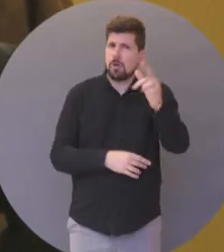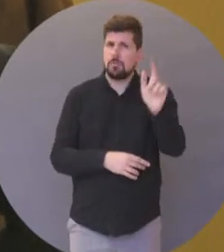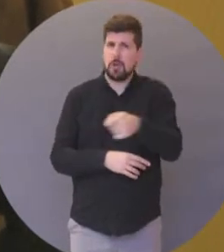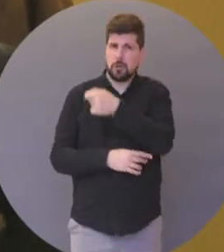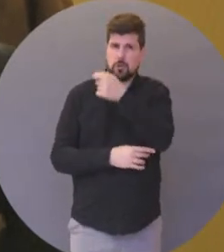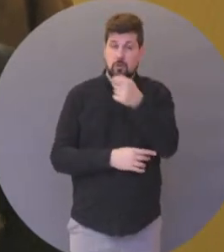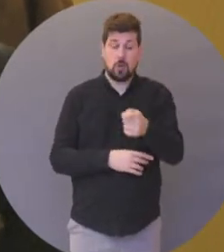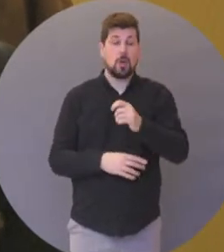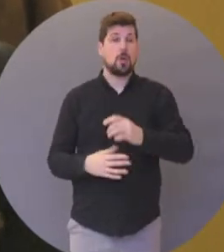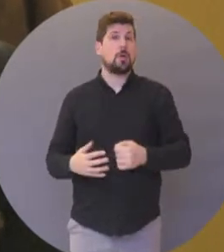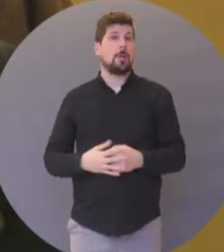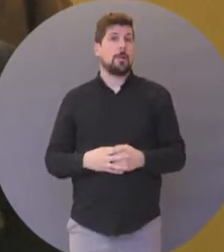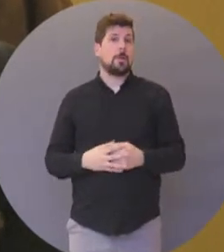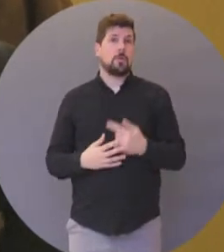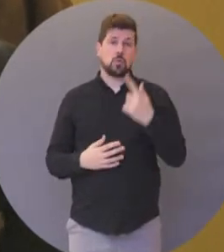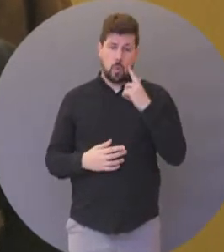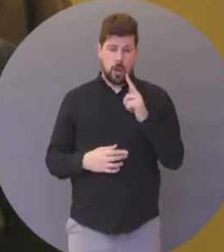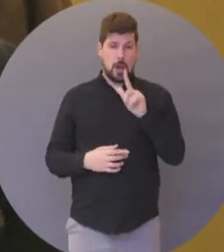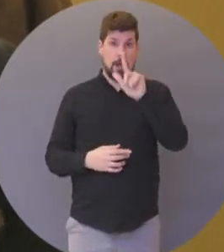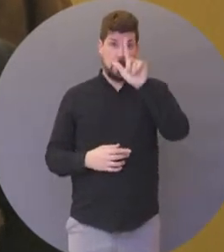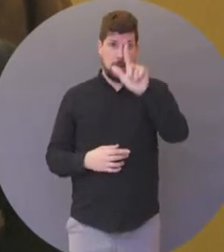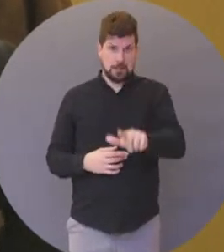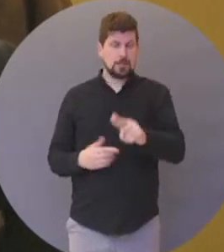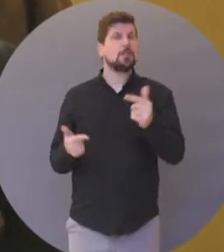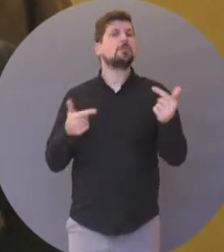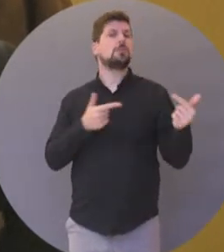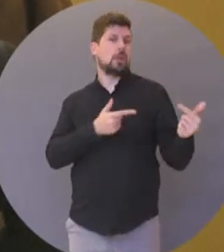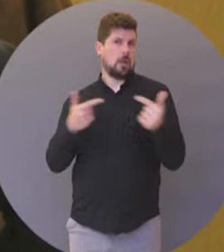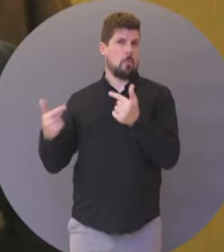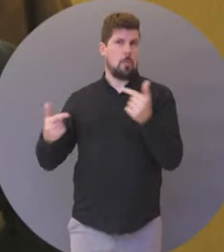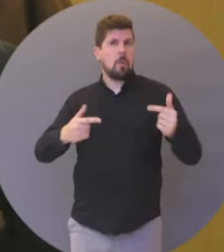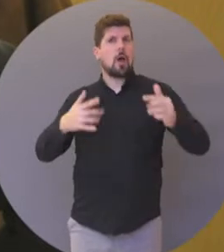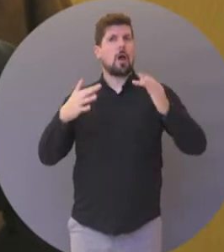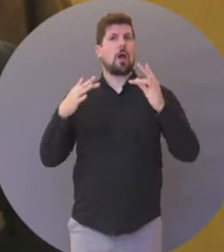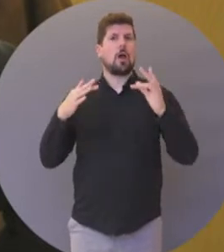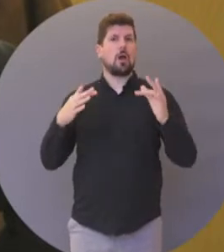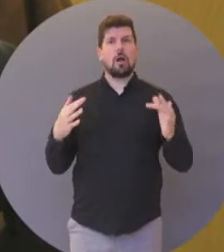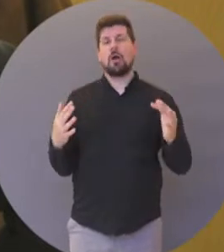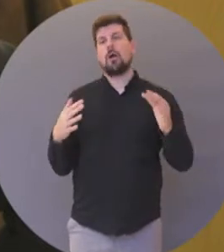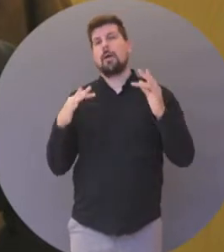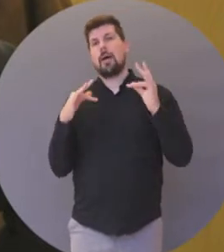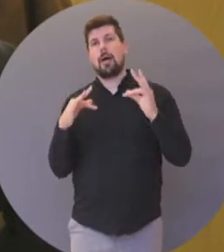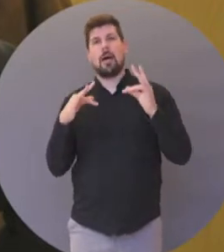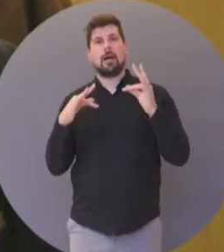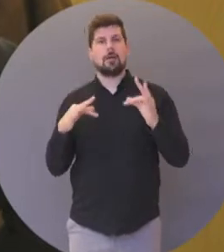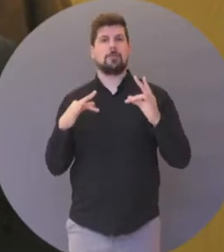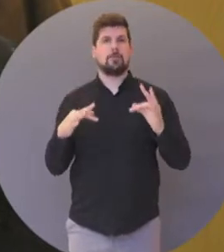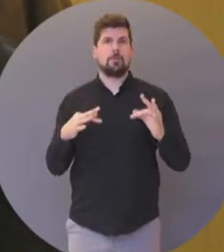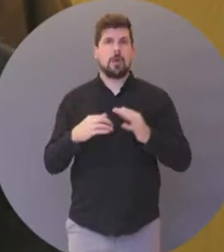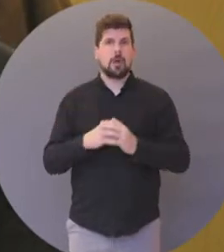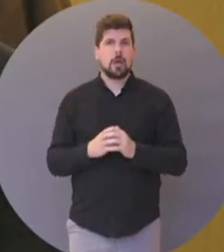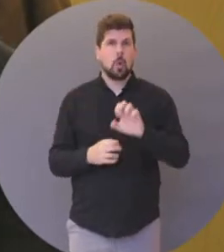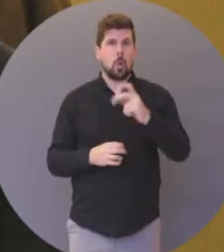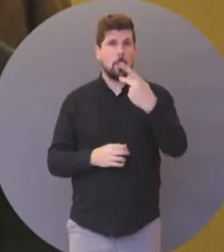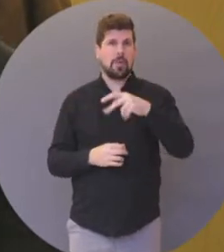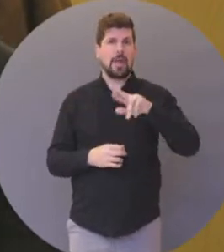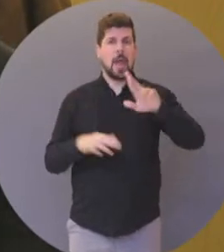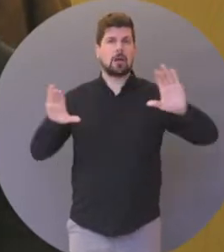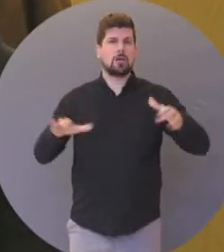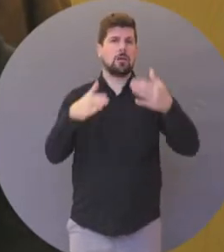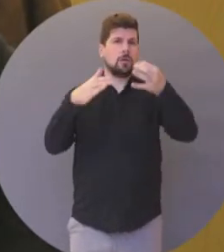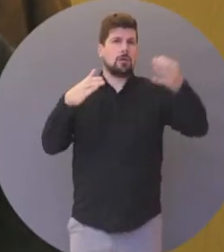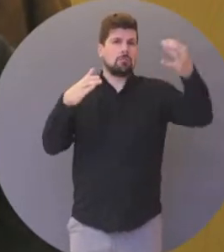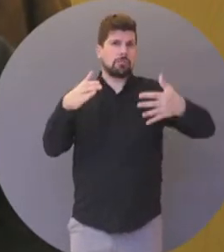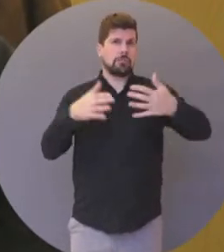lundi me semble-t-il il y aura un débat sur au petit causes sur la question de le perdre donc c'était l'occasion dans cette